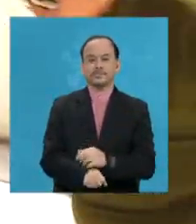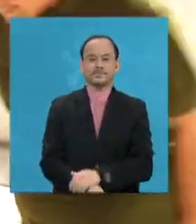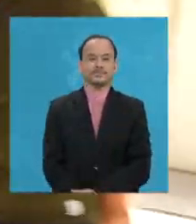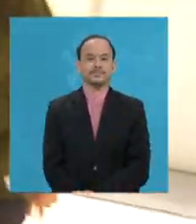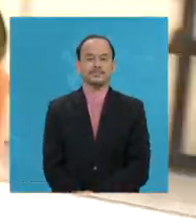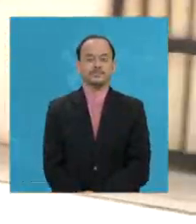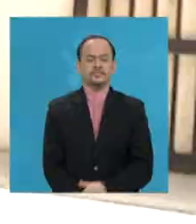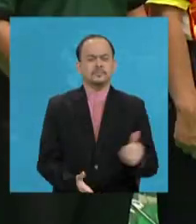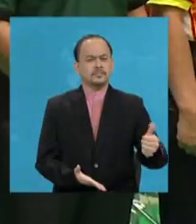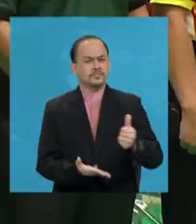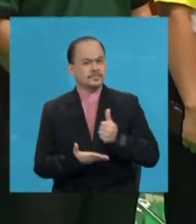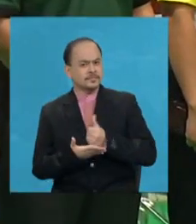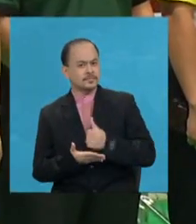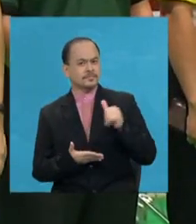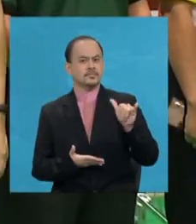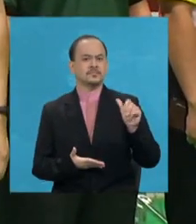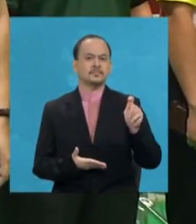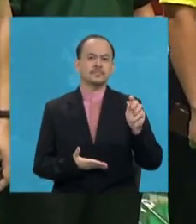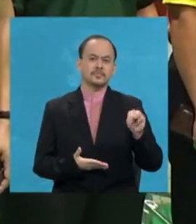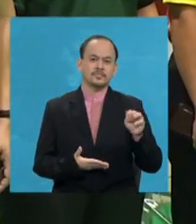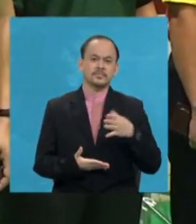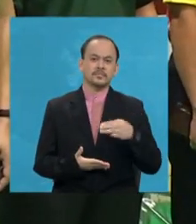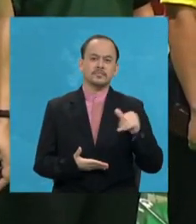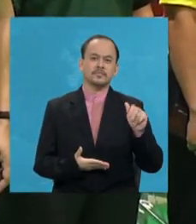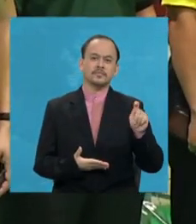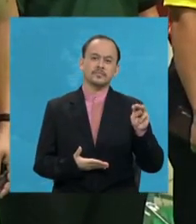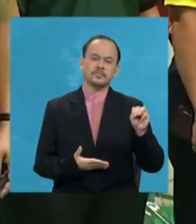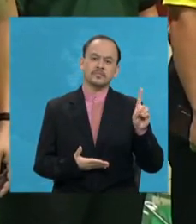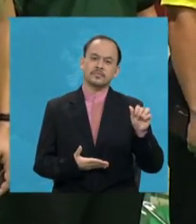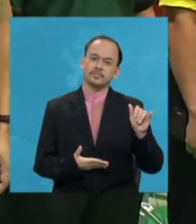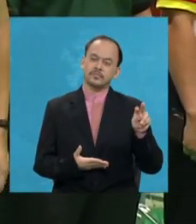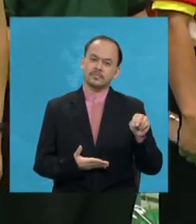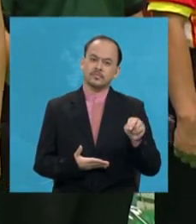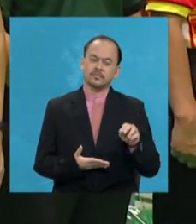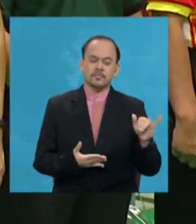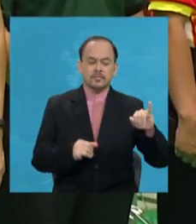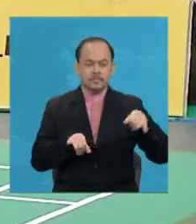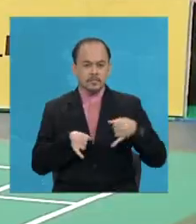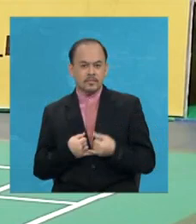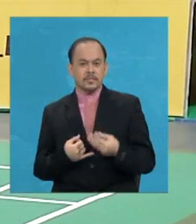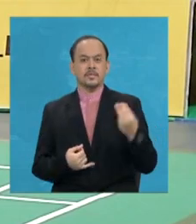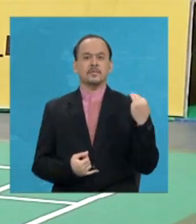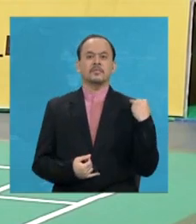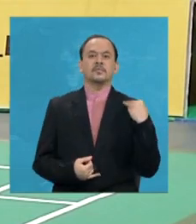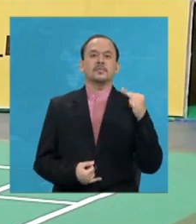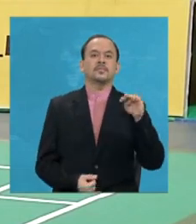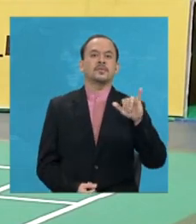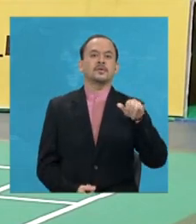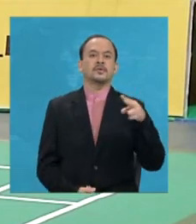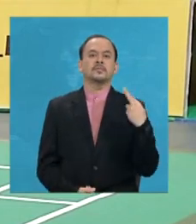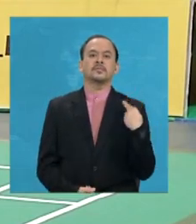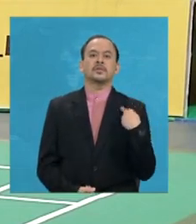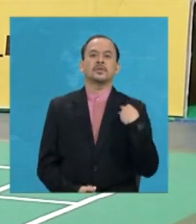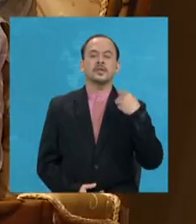Hai keberangkatan Julian Kramatmulya dan yang teramat Mulia dijunjung oleh yang berformat meja general bersara reproduce Sri